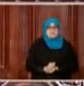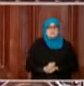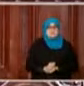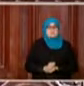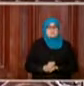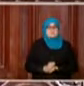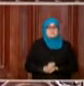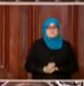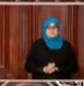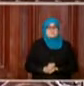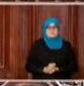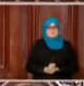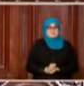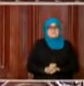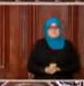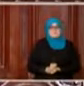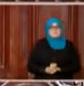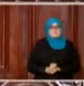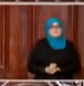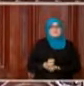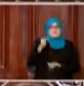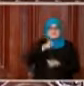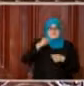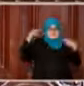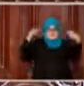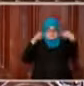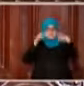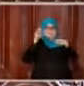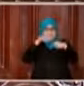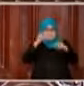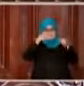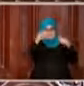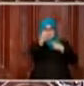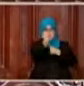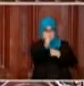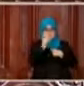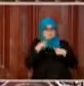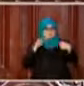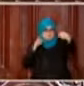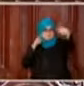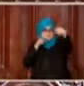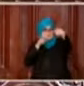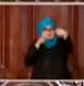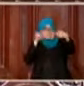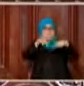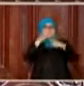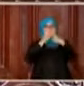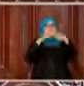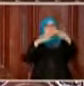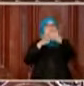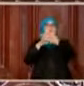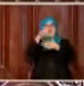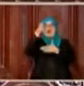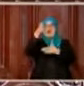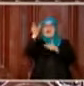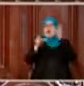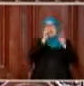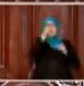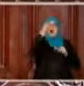ستقابل بوابل من الرصاص الذي لا يحده عد ولا أحصاء.